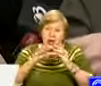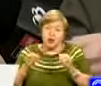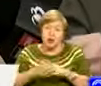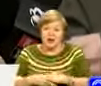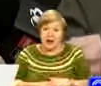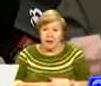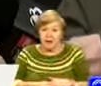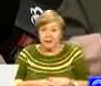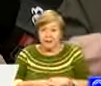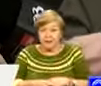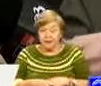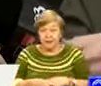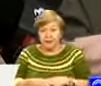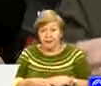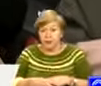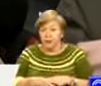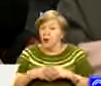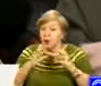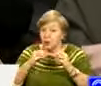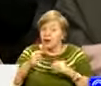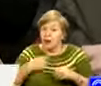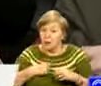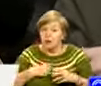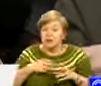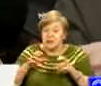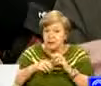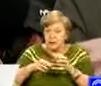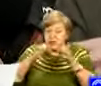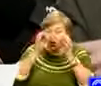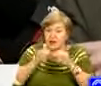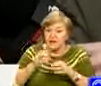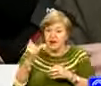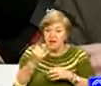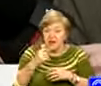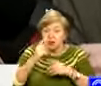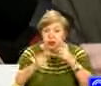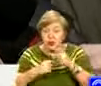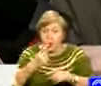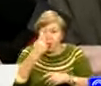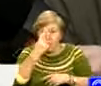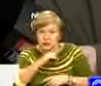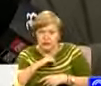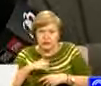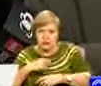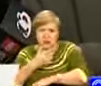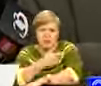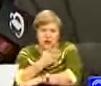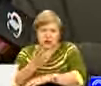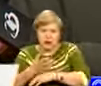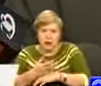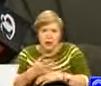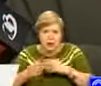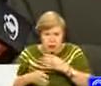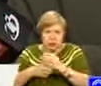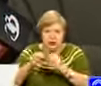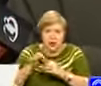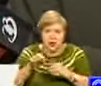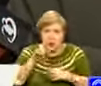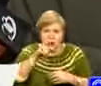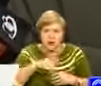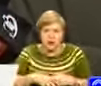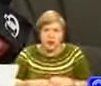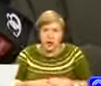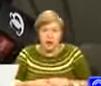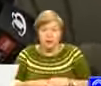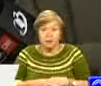Care spune că România ar putea să primească certificat verde după o singură doză de vaccin. Ați susține acest proiect? Este deja în dezbatere publică pe